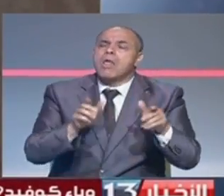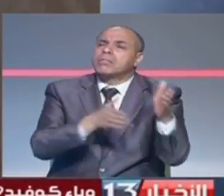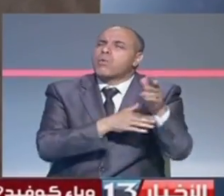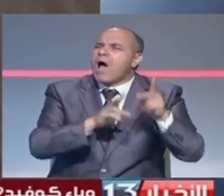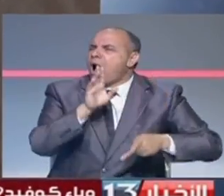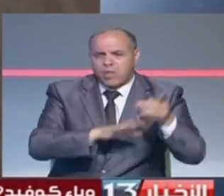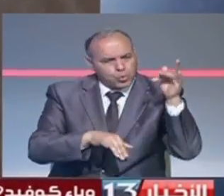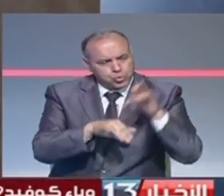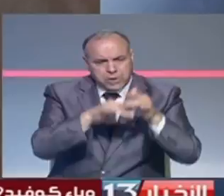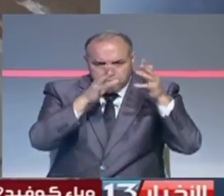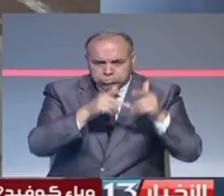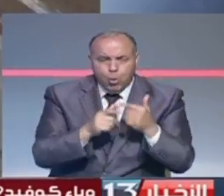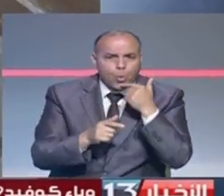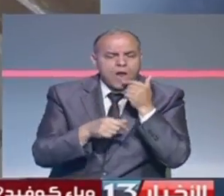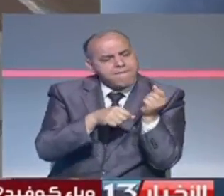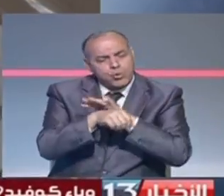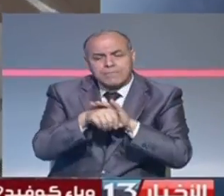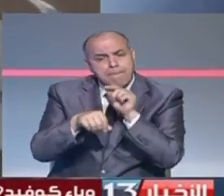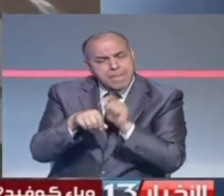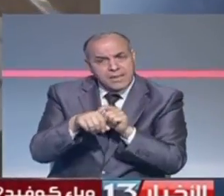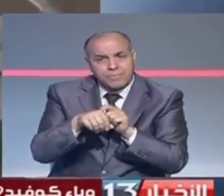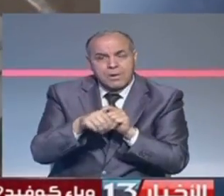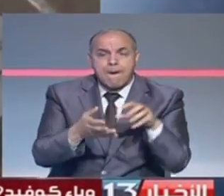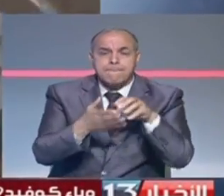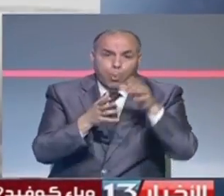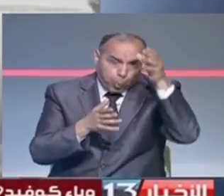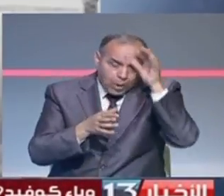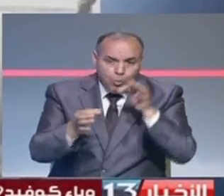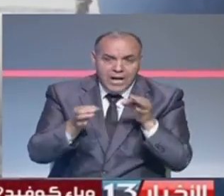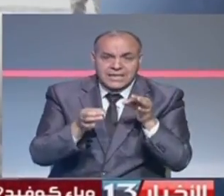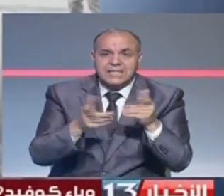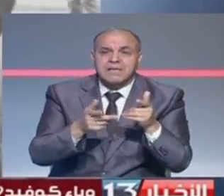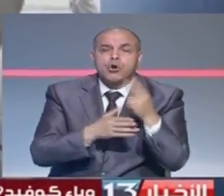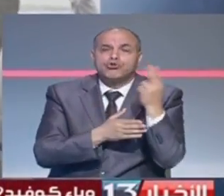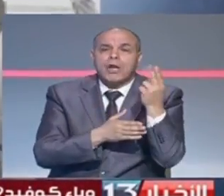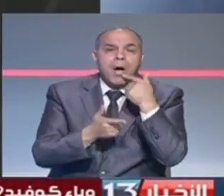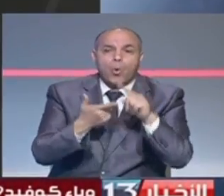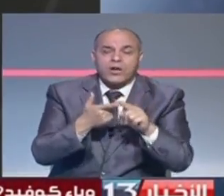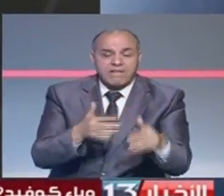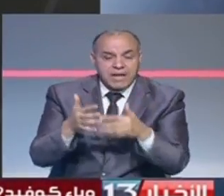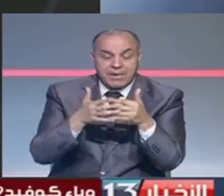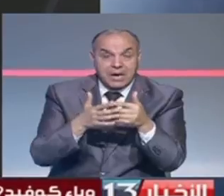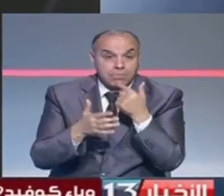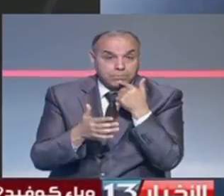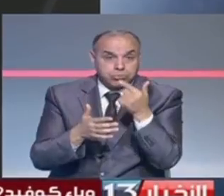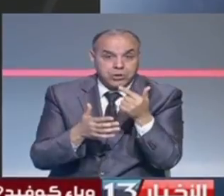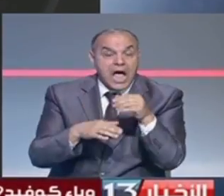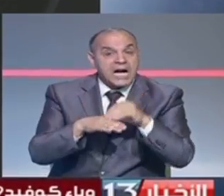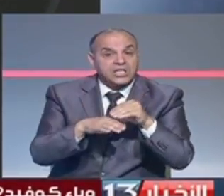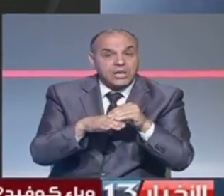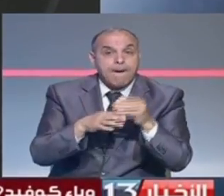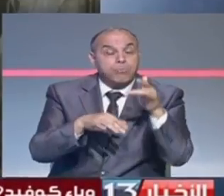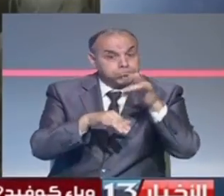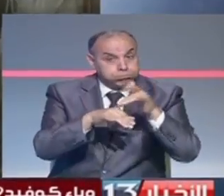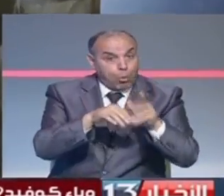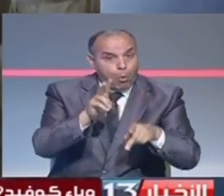تضررا احصائيه شراء الفيروس مركز علوم وهندسه النظم في جامعه جونز هوبكينز الامريكيه اشار الى ان عدد